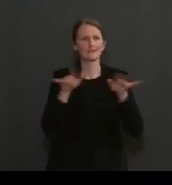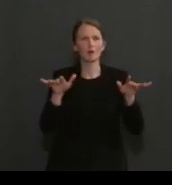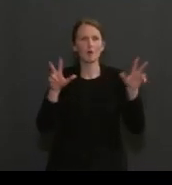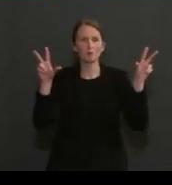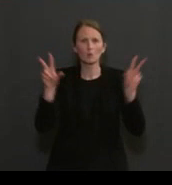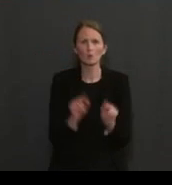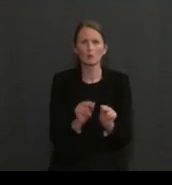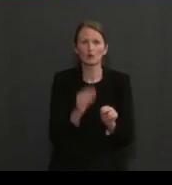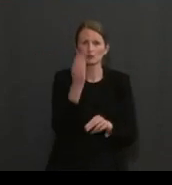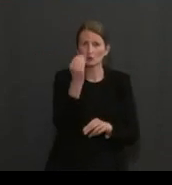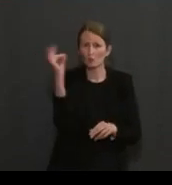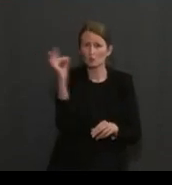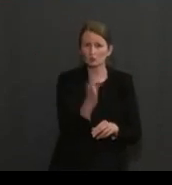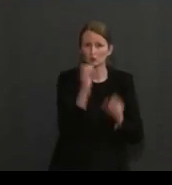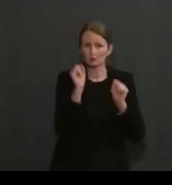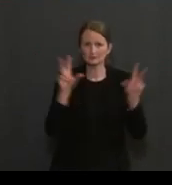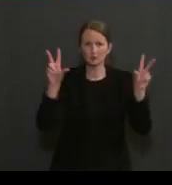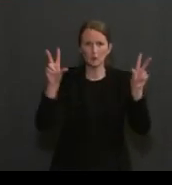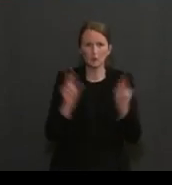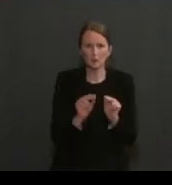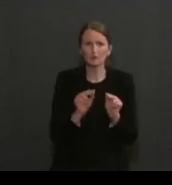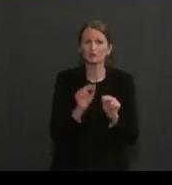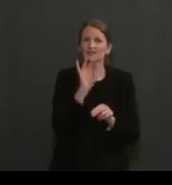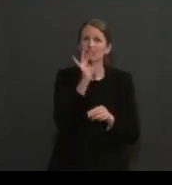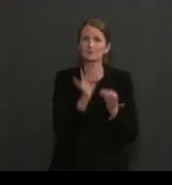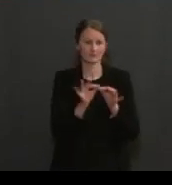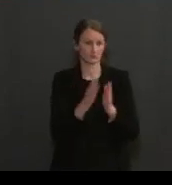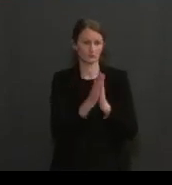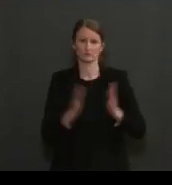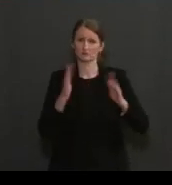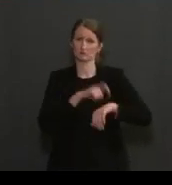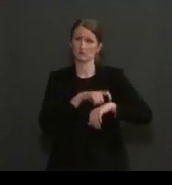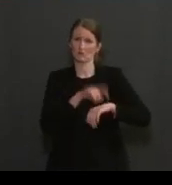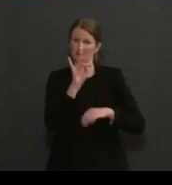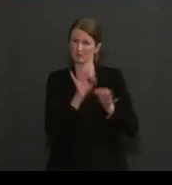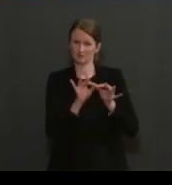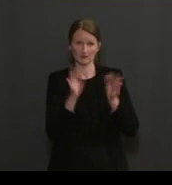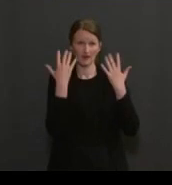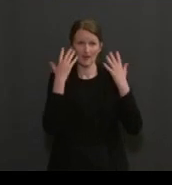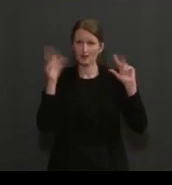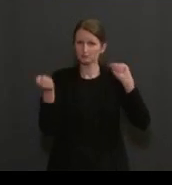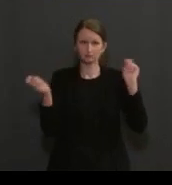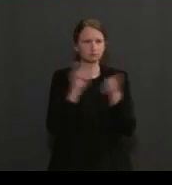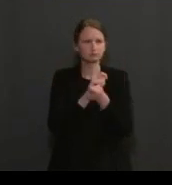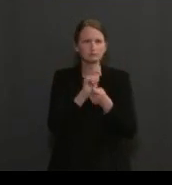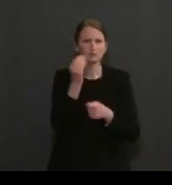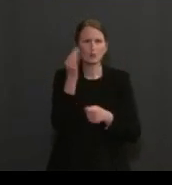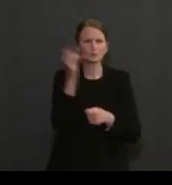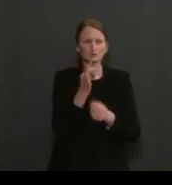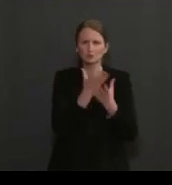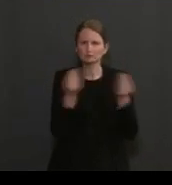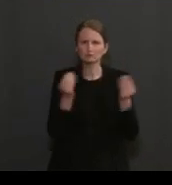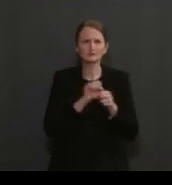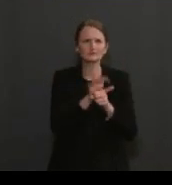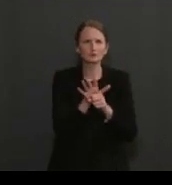une quarantaine de minutes. Si vous avez ce genre de système, idéalement, et ça s'applique plus dans